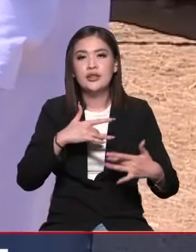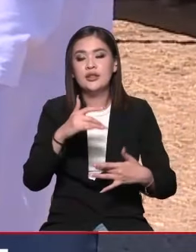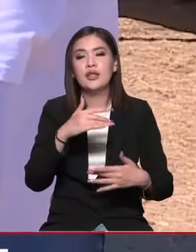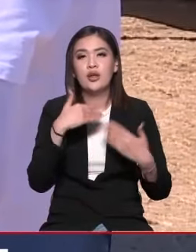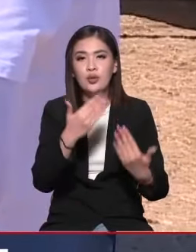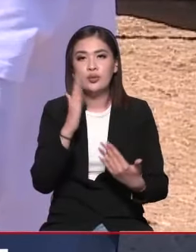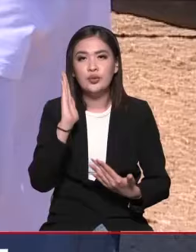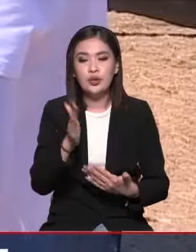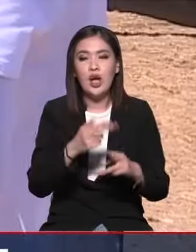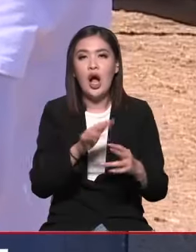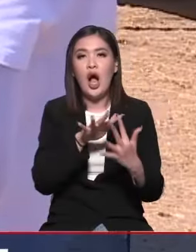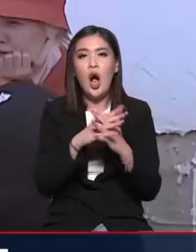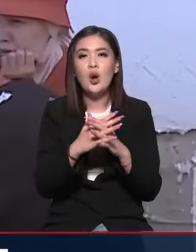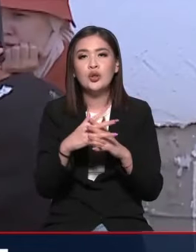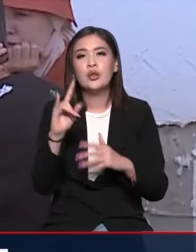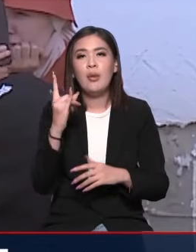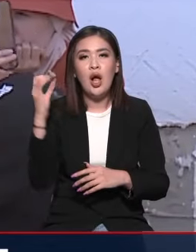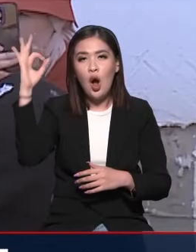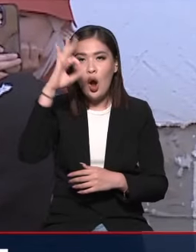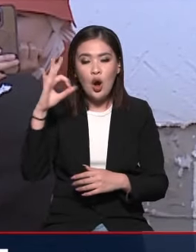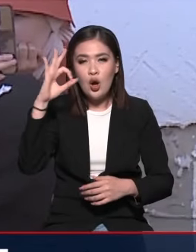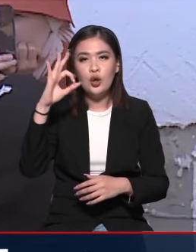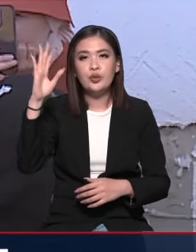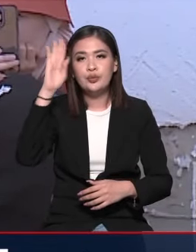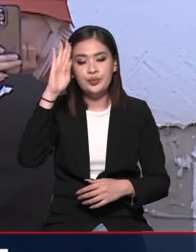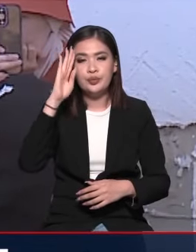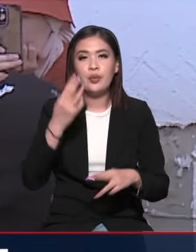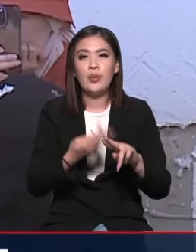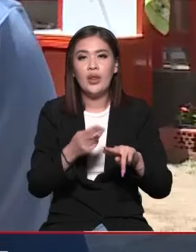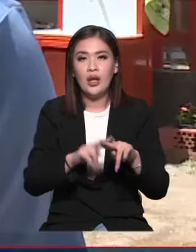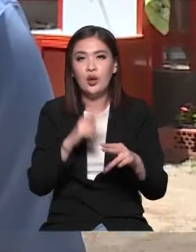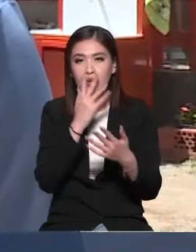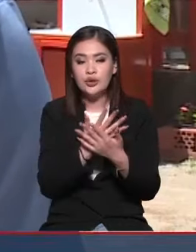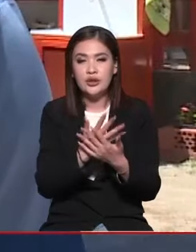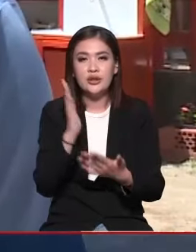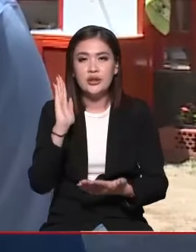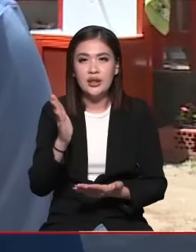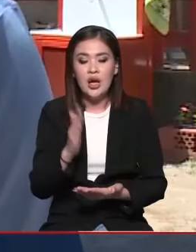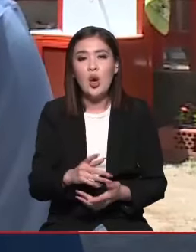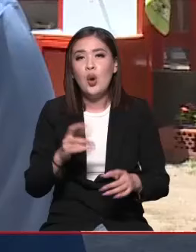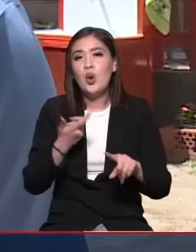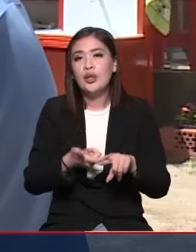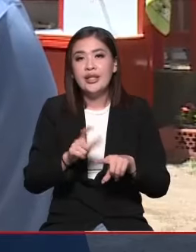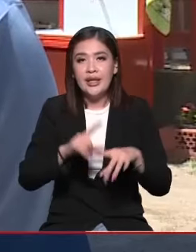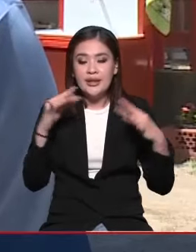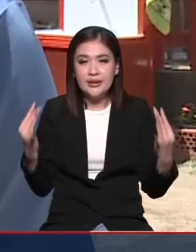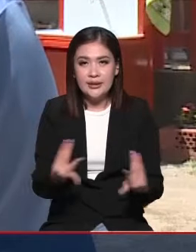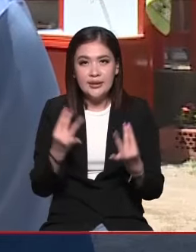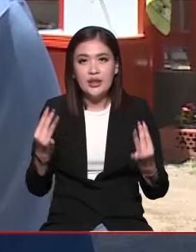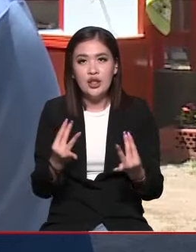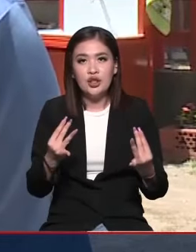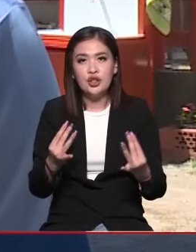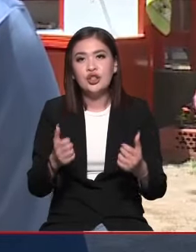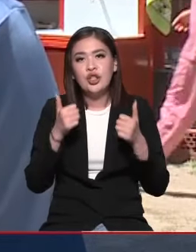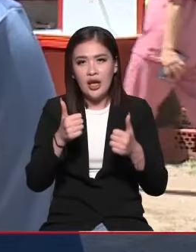желісі бойынша ауыл баласы мінезі шатақтау Мағжанның басынан өткен қызықты оқиғалар суреттеледі. Өте қызық, сондай бір жақсы